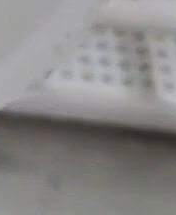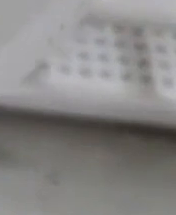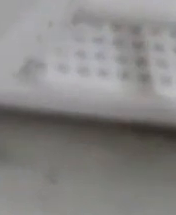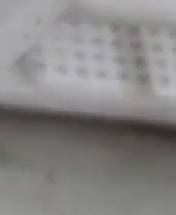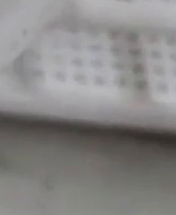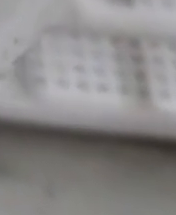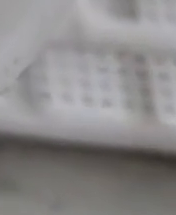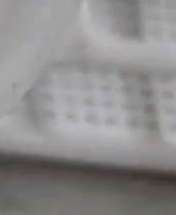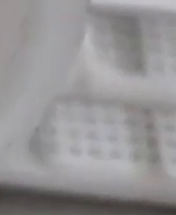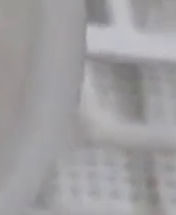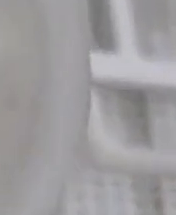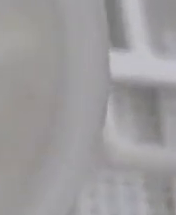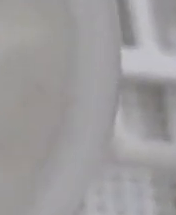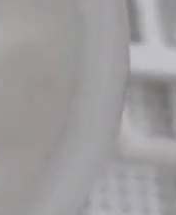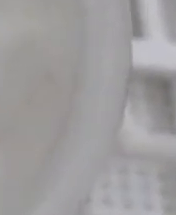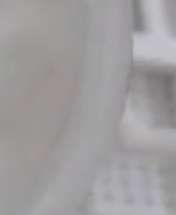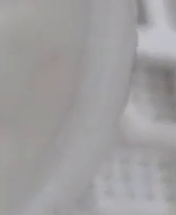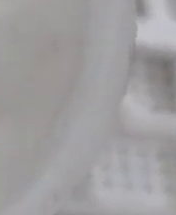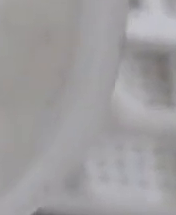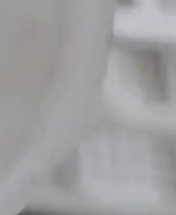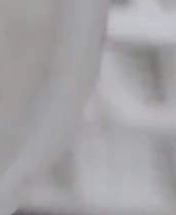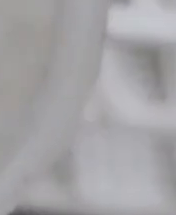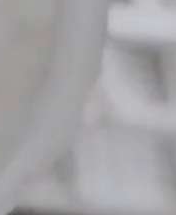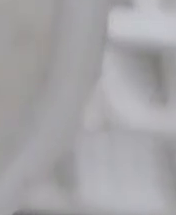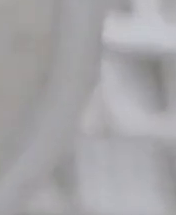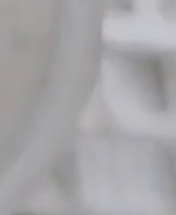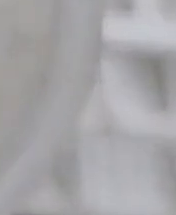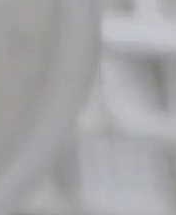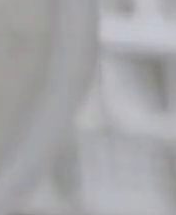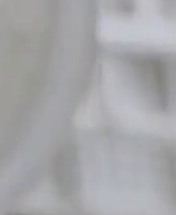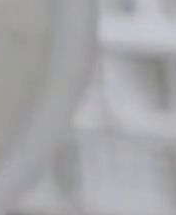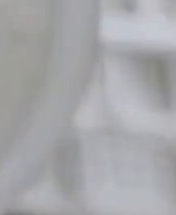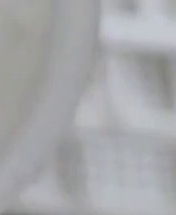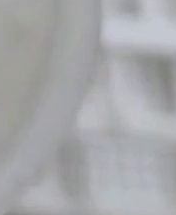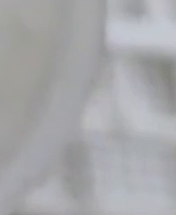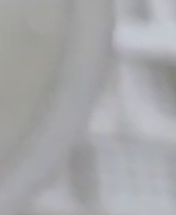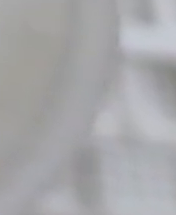Hasilnya begitu sedikit tapi hasilnya tetap sabun. Sabun lah. Okey.